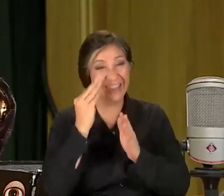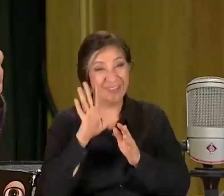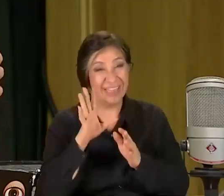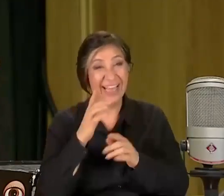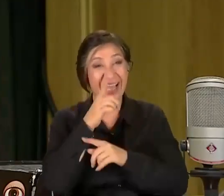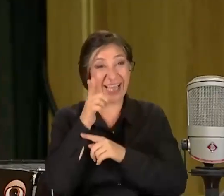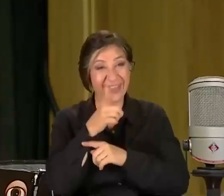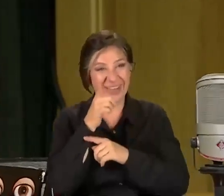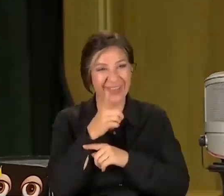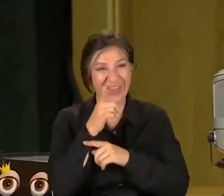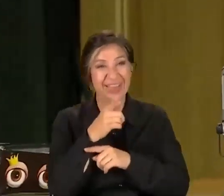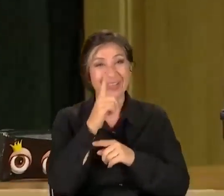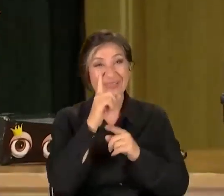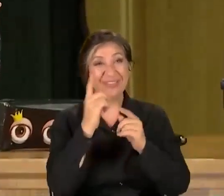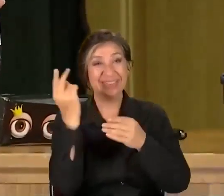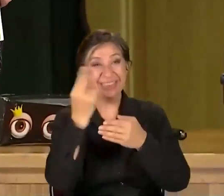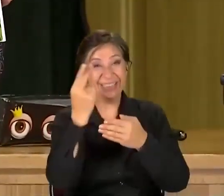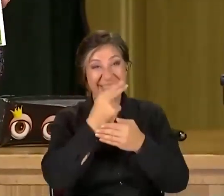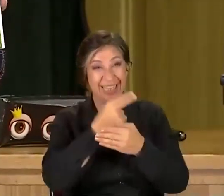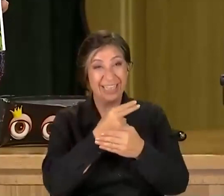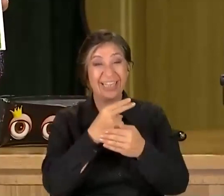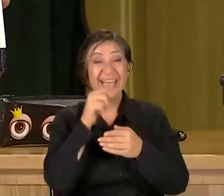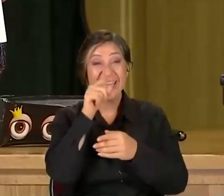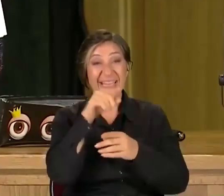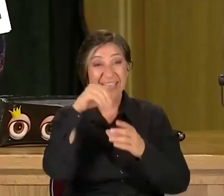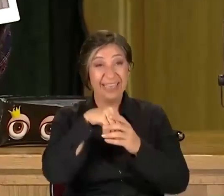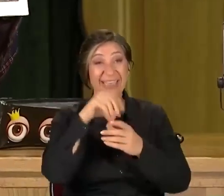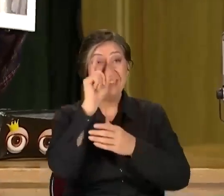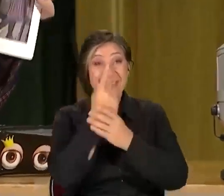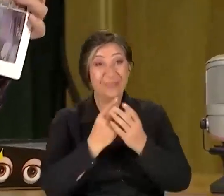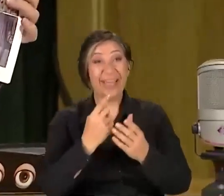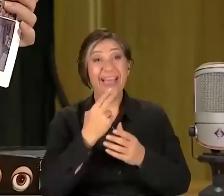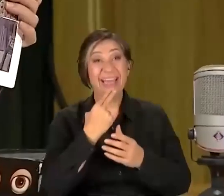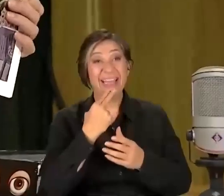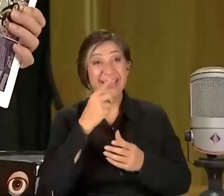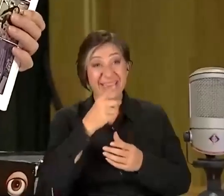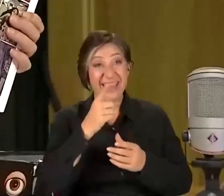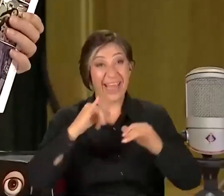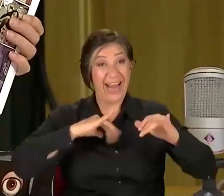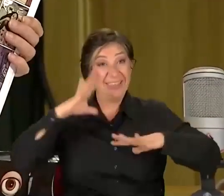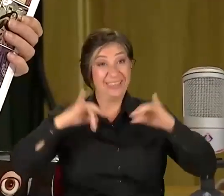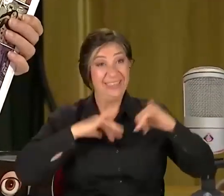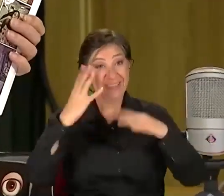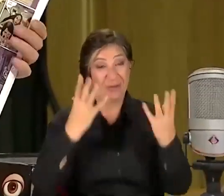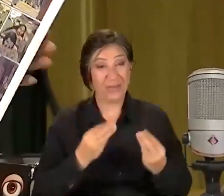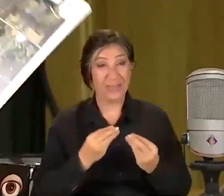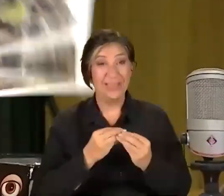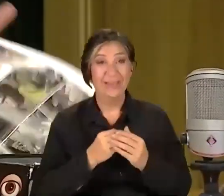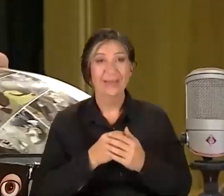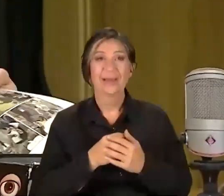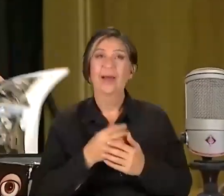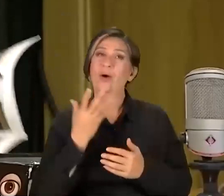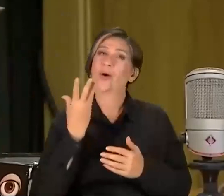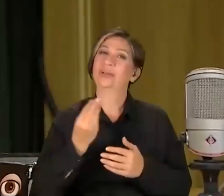Anlamadım. Kameraman bir çizgideki, çizgi romandaki çıplak çizgide kadından mı rahatsız oldu? Sanırım öyle oldu. Ya